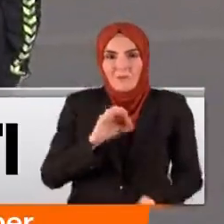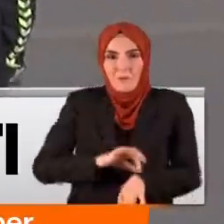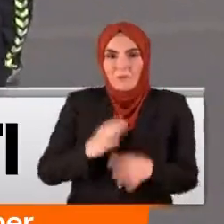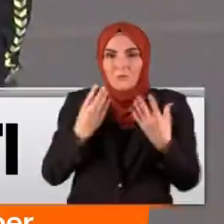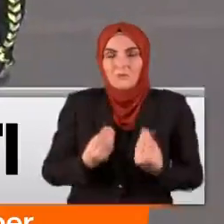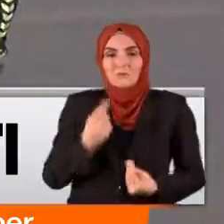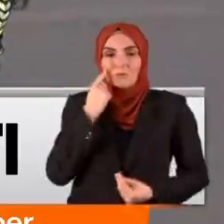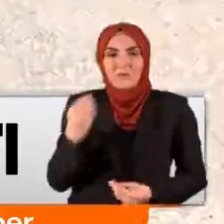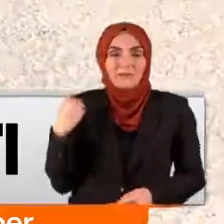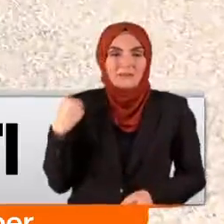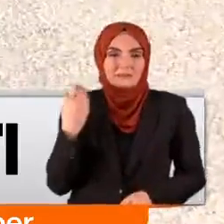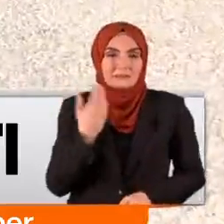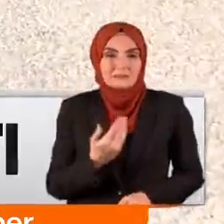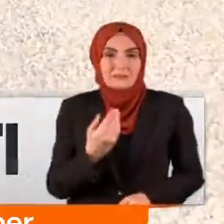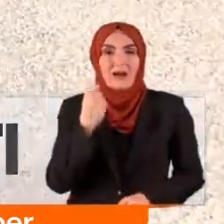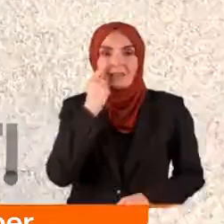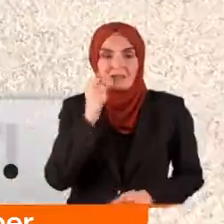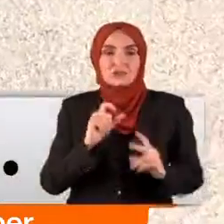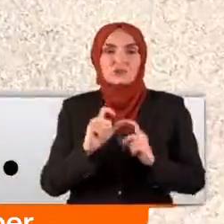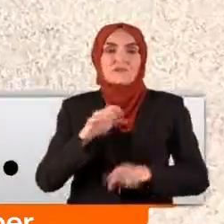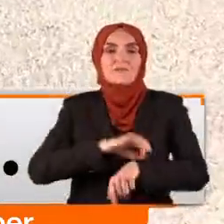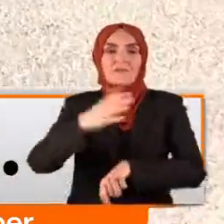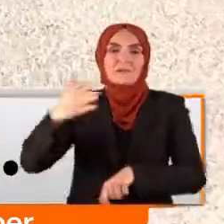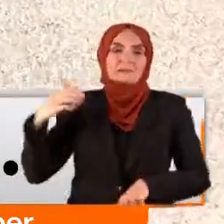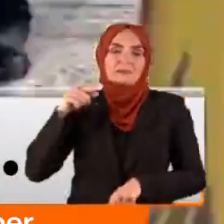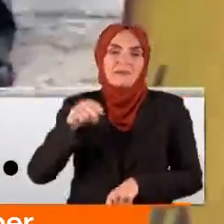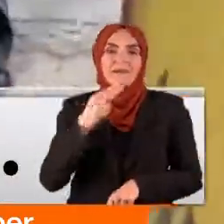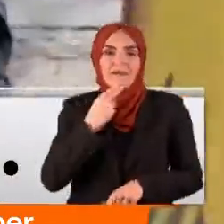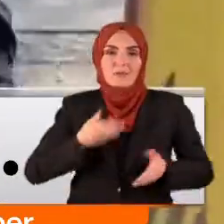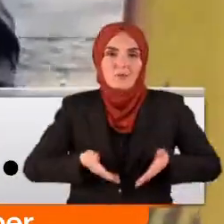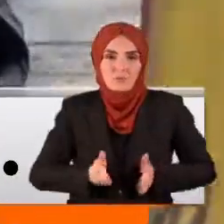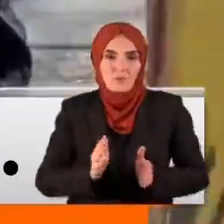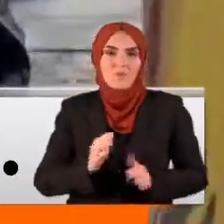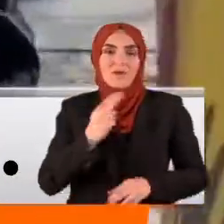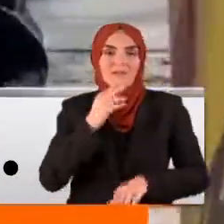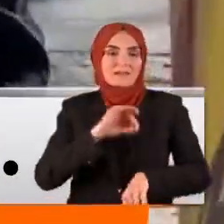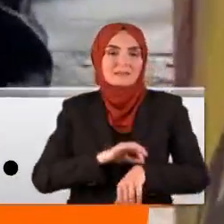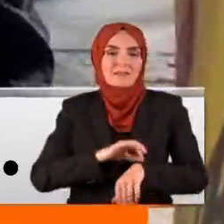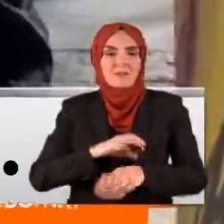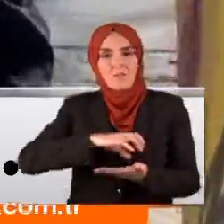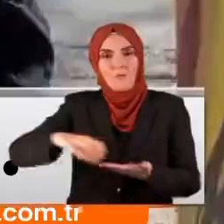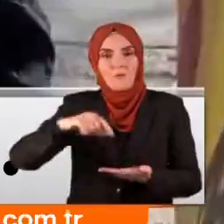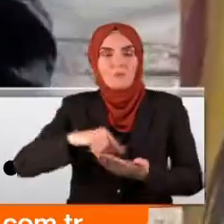Ankara Şehir Hastanesi'nde kadın doğum ve hastalıkları bölümünde nöbetteydi o gün.